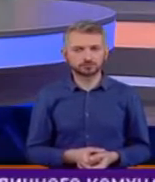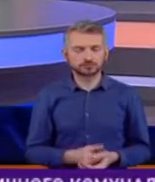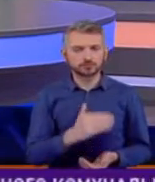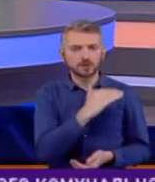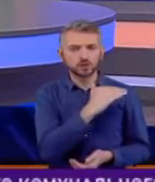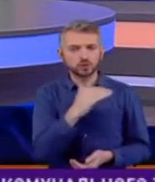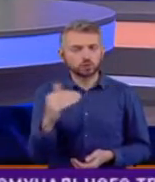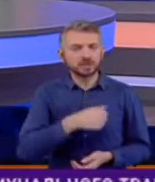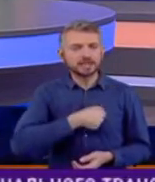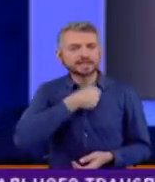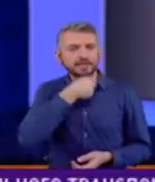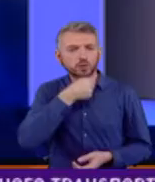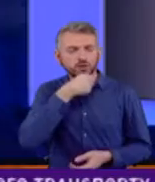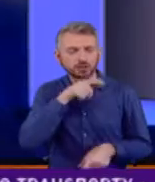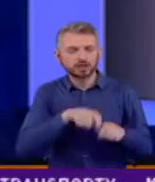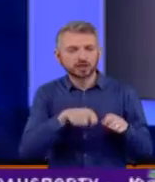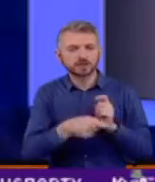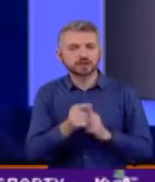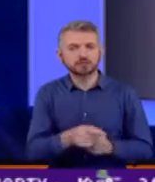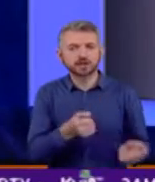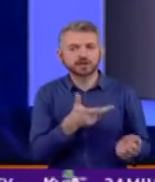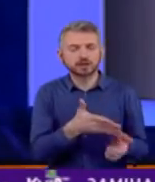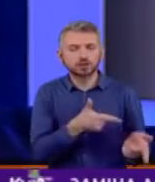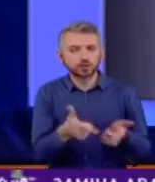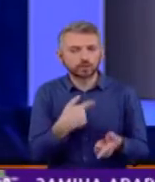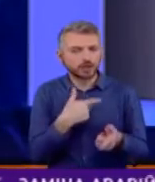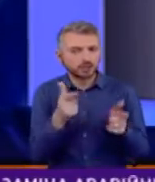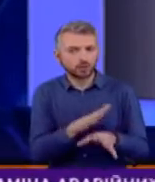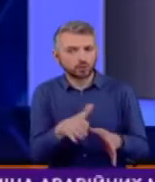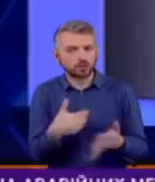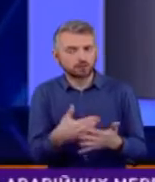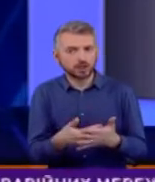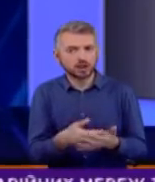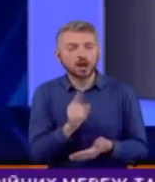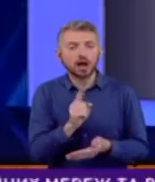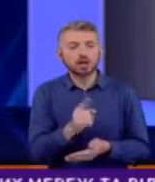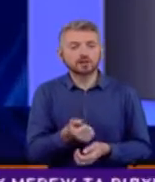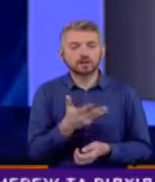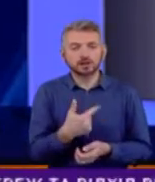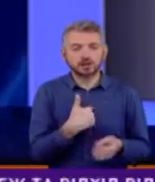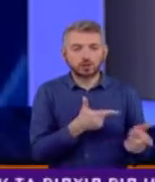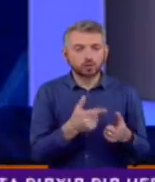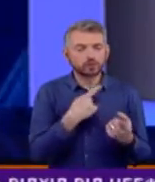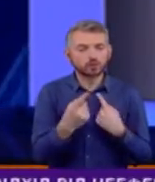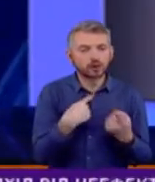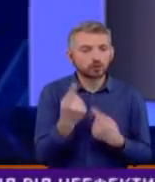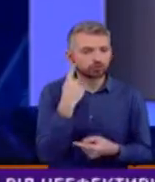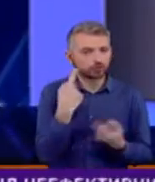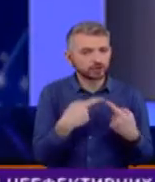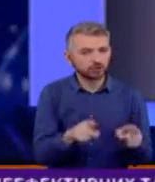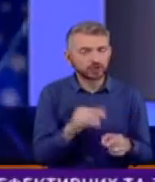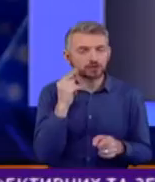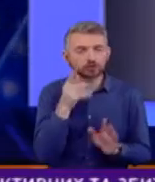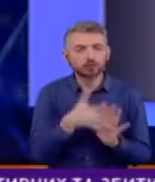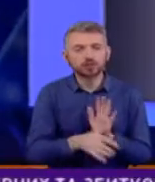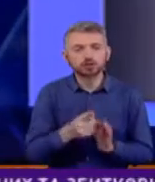Ступінь зрілості міряється якраз тим, наскільки готові, да, я не згодна, наприклад, але наскільки я готова до діалогу і чути інших. І